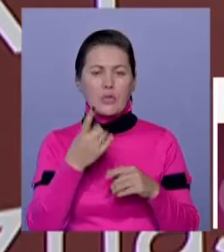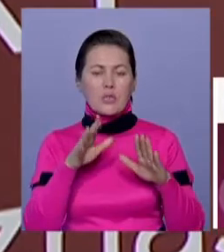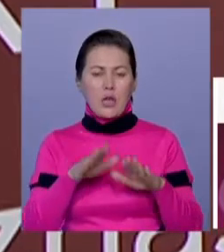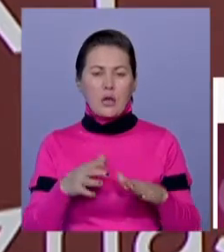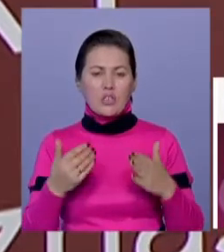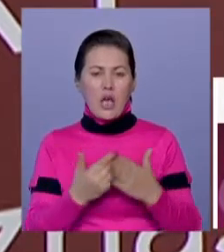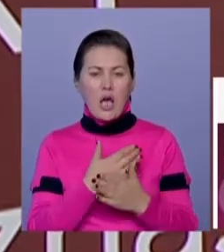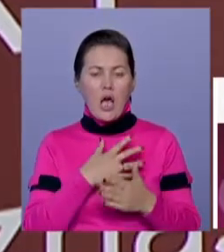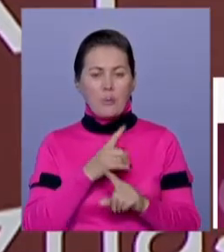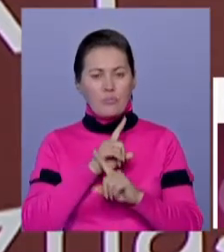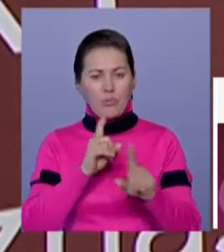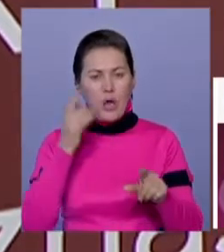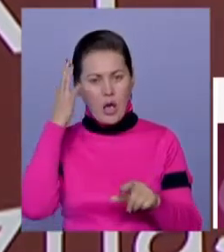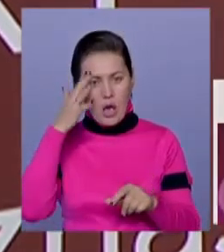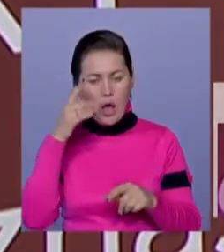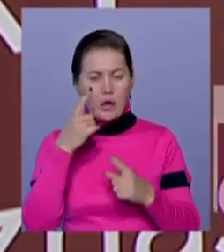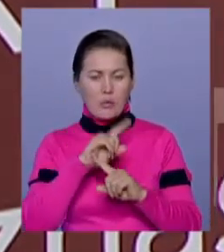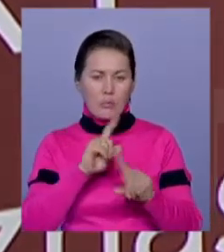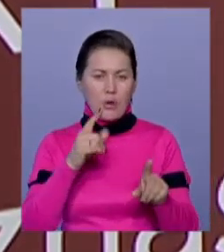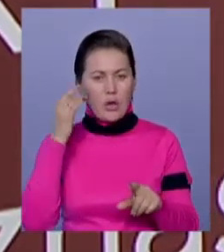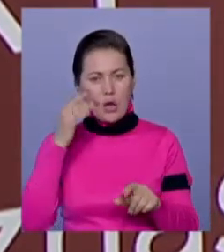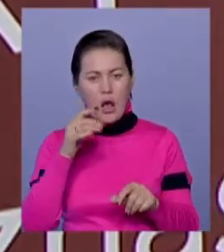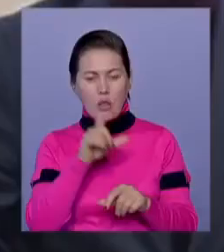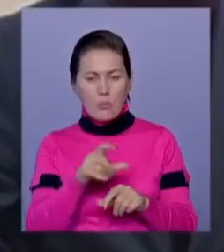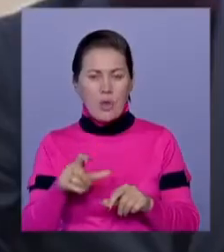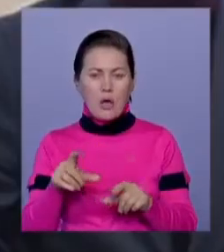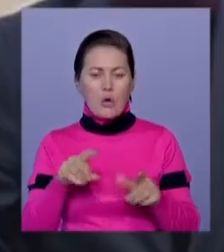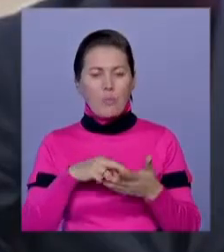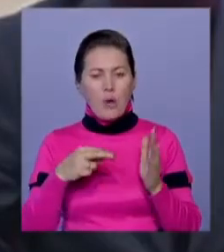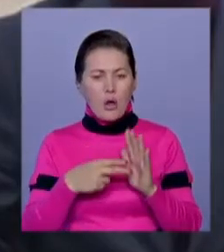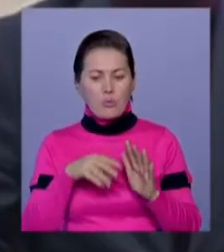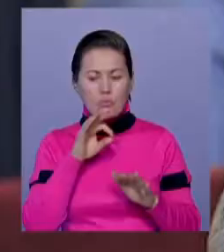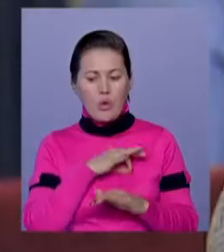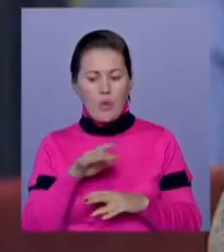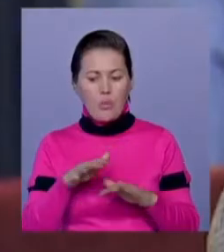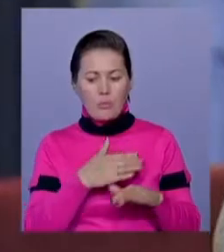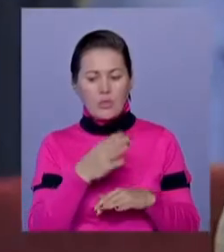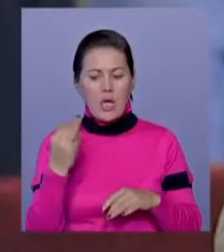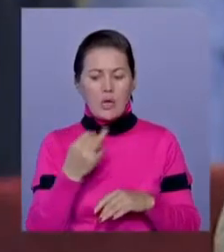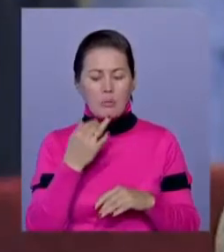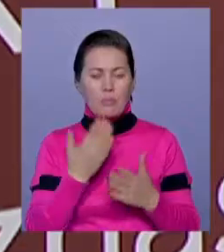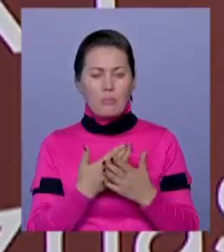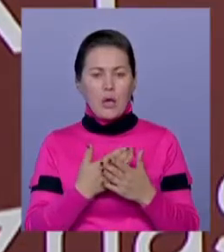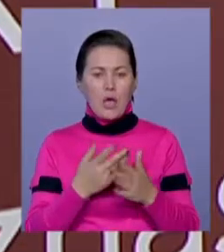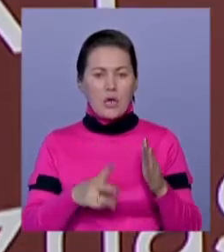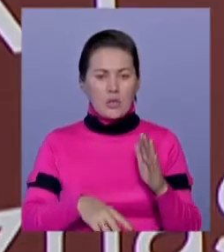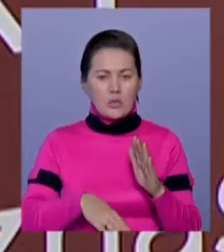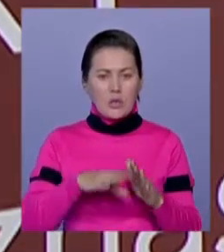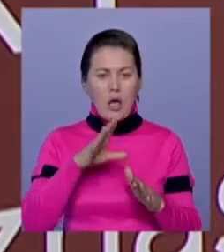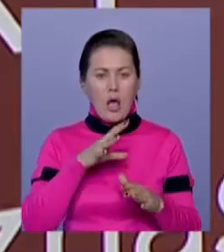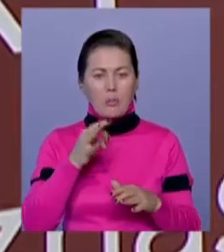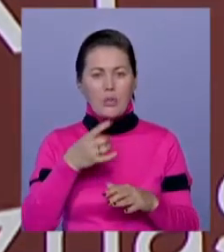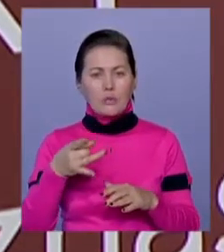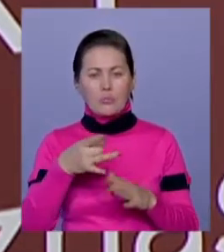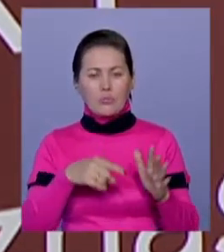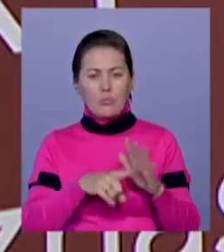жаңа креативті адамдарды, жаңа креативті идеяларды, жобаларды жүзеге асырып. Біздің тарихымыз, мысалы, кішіден басталады, ол Алмалы